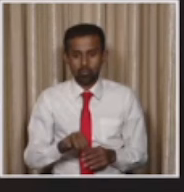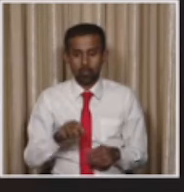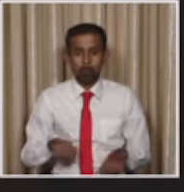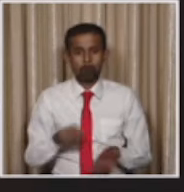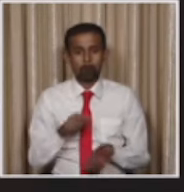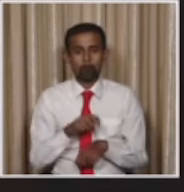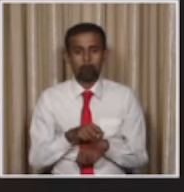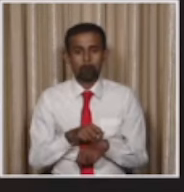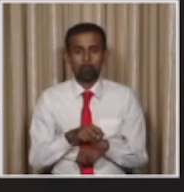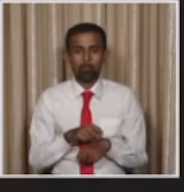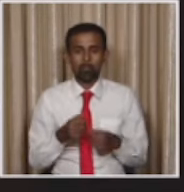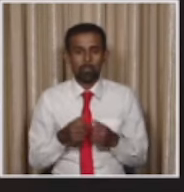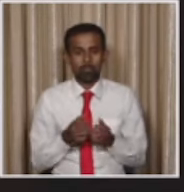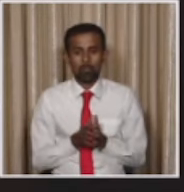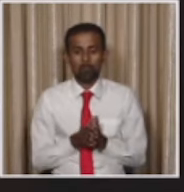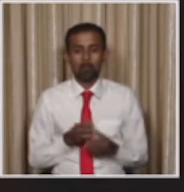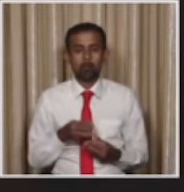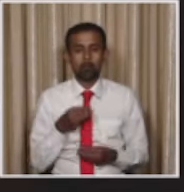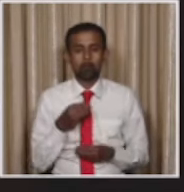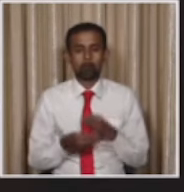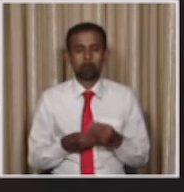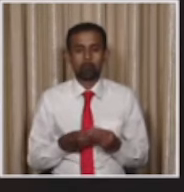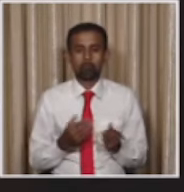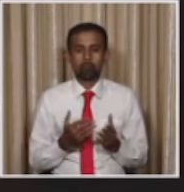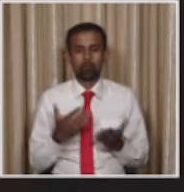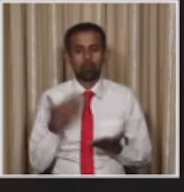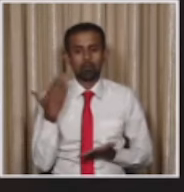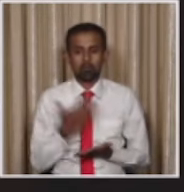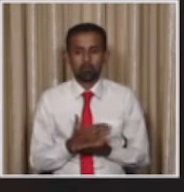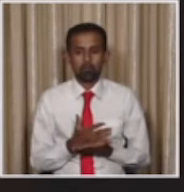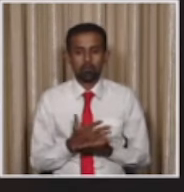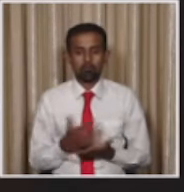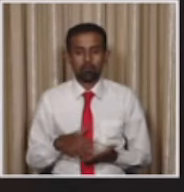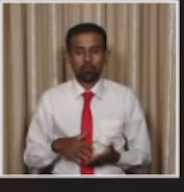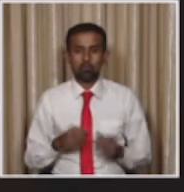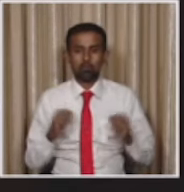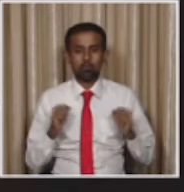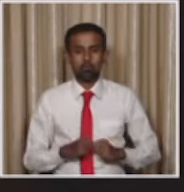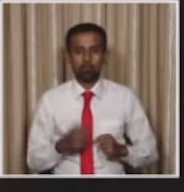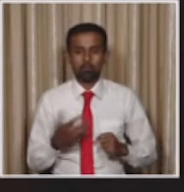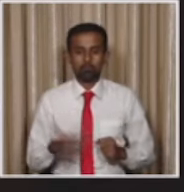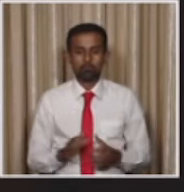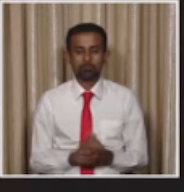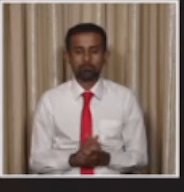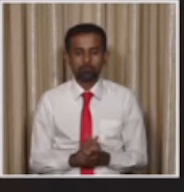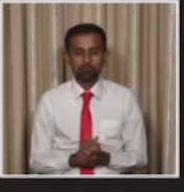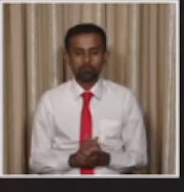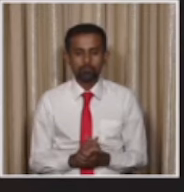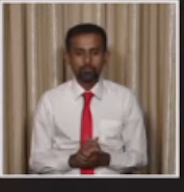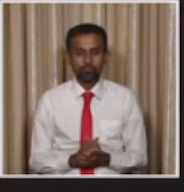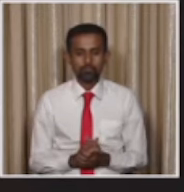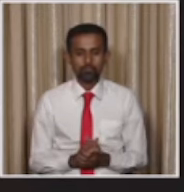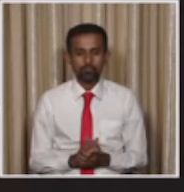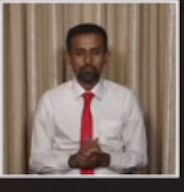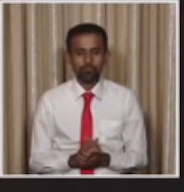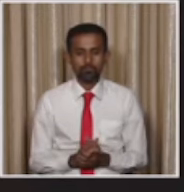වෙනකොට තමන්ගේ ව්‍යාපාර වලින් ඇත්තලා ඔවුන්ගේ ව්‍යාපාර බංකොලොත් වෙලා ඉවරයි එතකොට